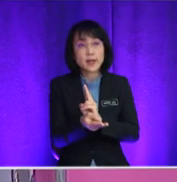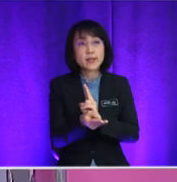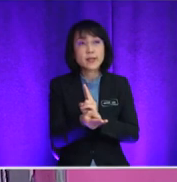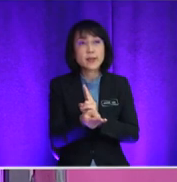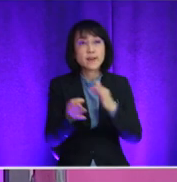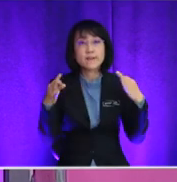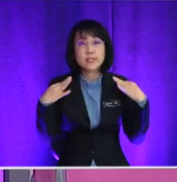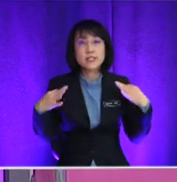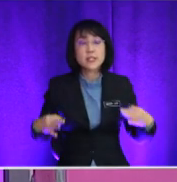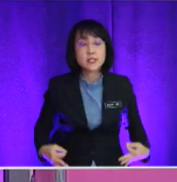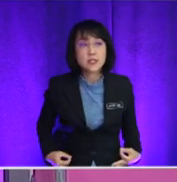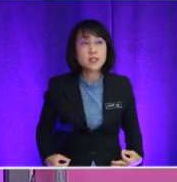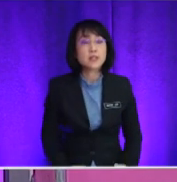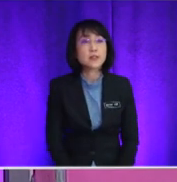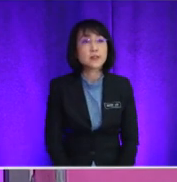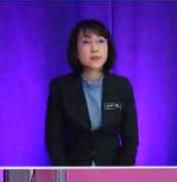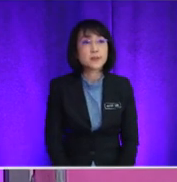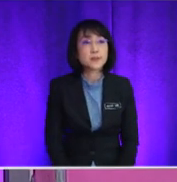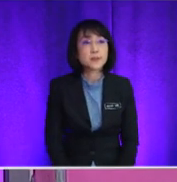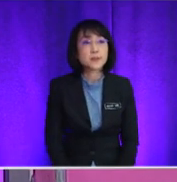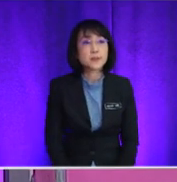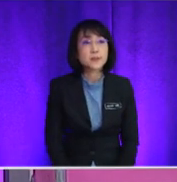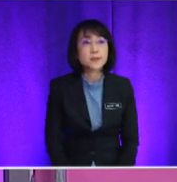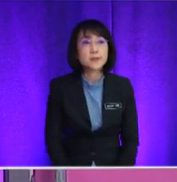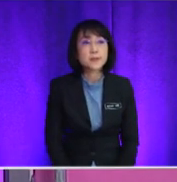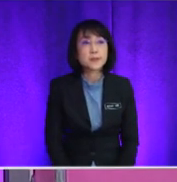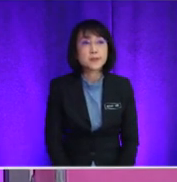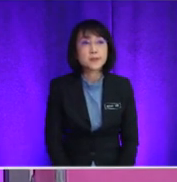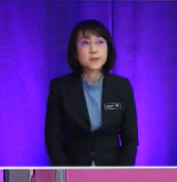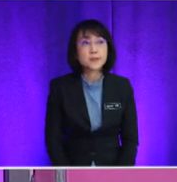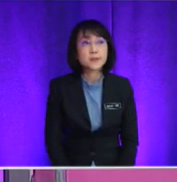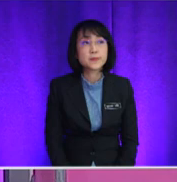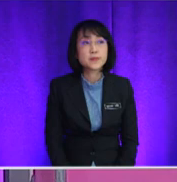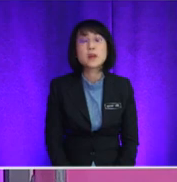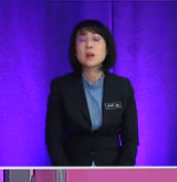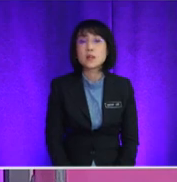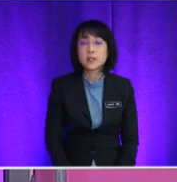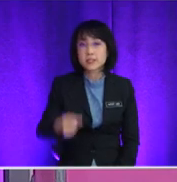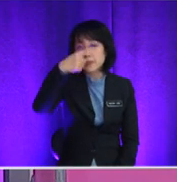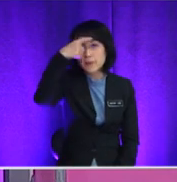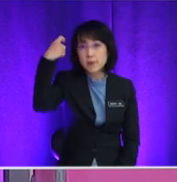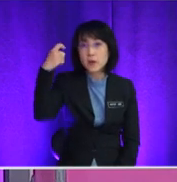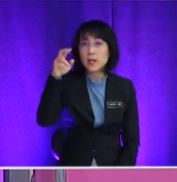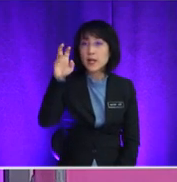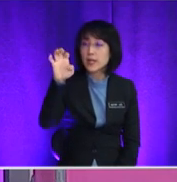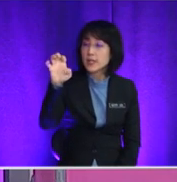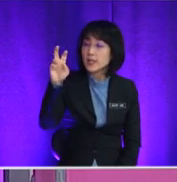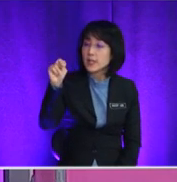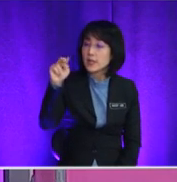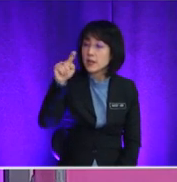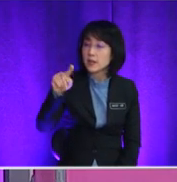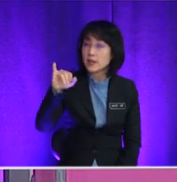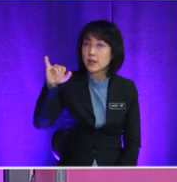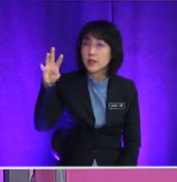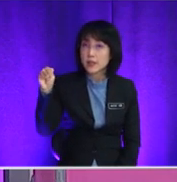perubahan yang berlaku pada makanan itu ini disebabkan oleh faktor enzim maknanya eee contoh paling senang